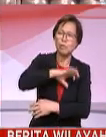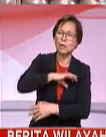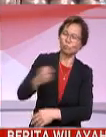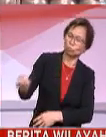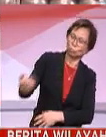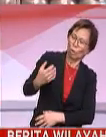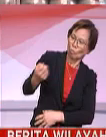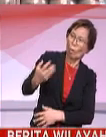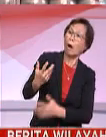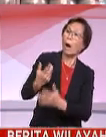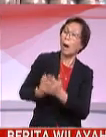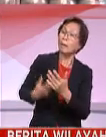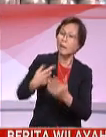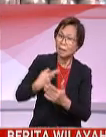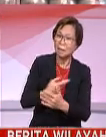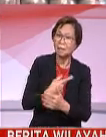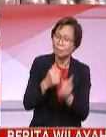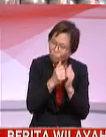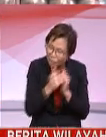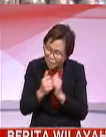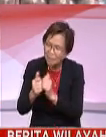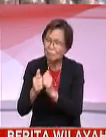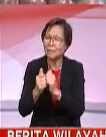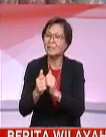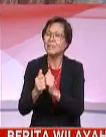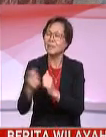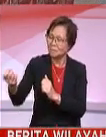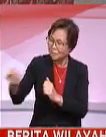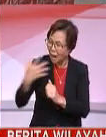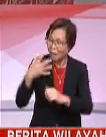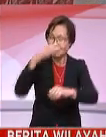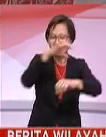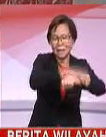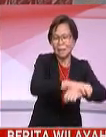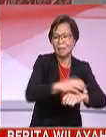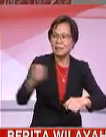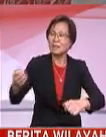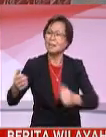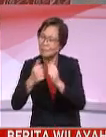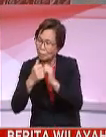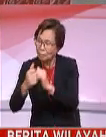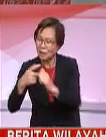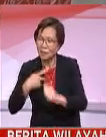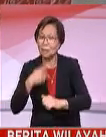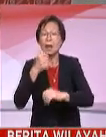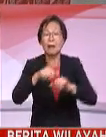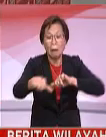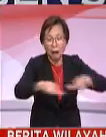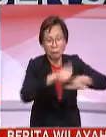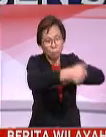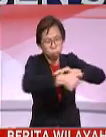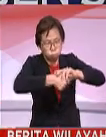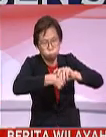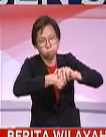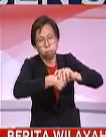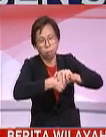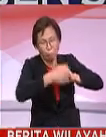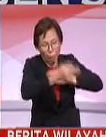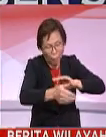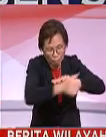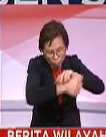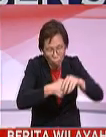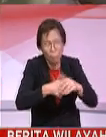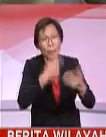PDRM supaya kita sama-sama dapat memberantas aktiviti penyeludupan yang merugikan kerajaan dari